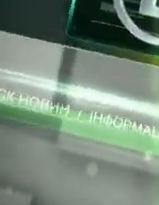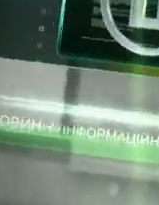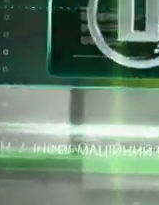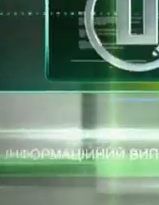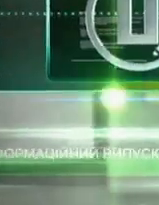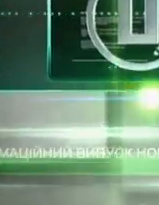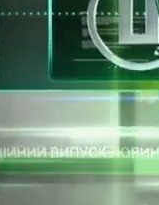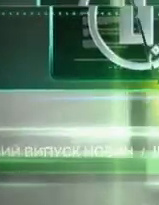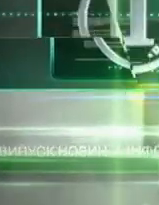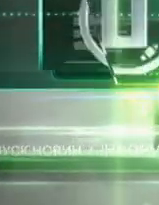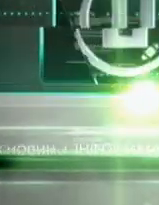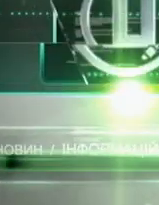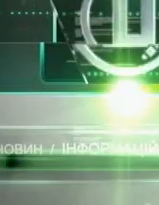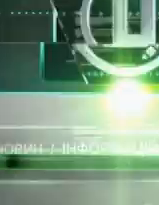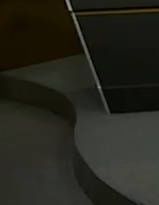Музика